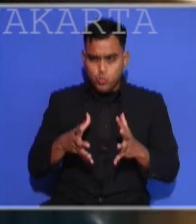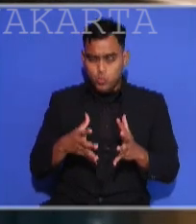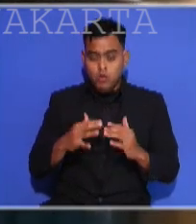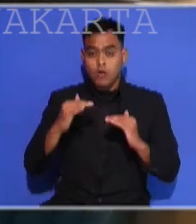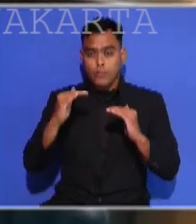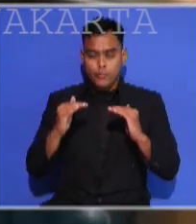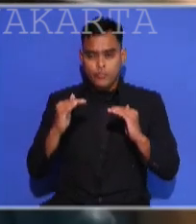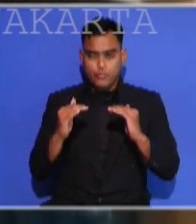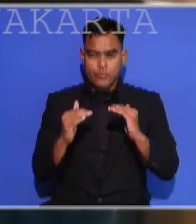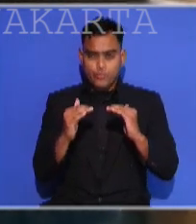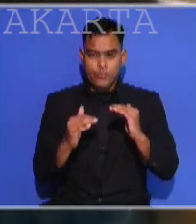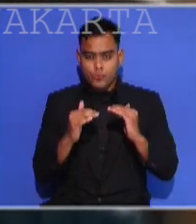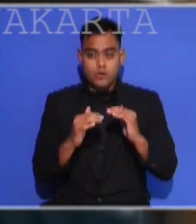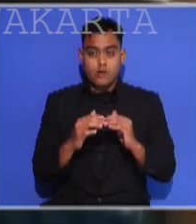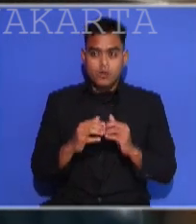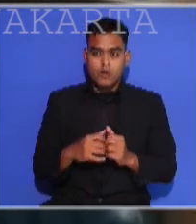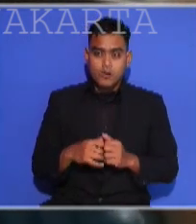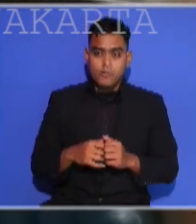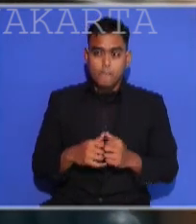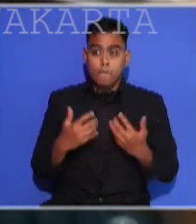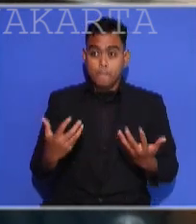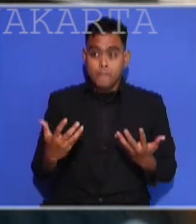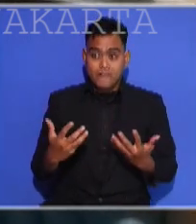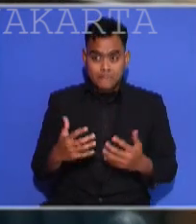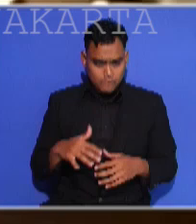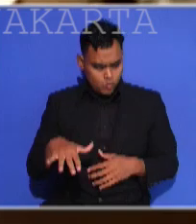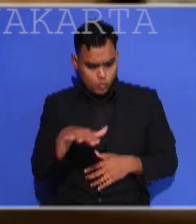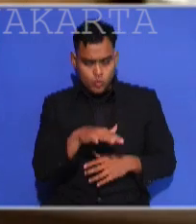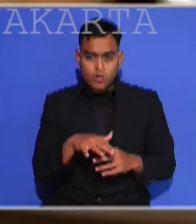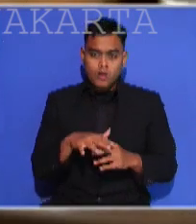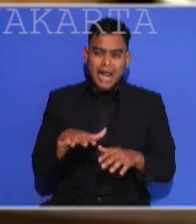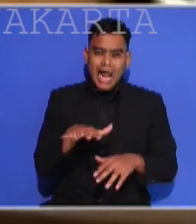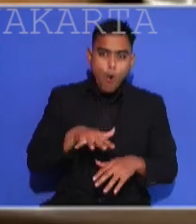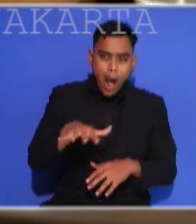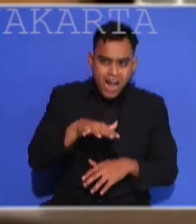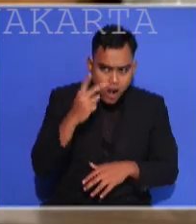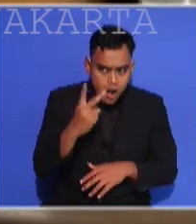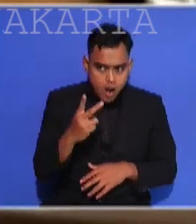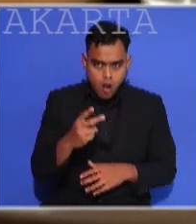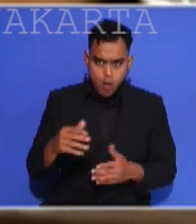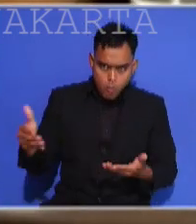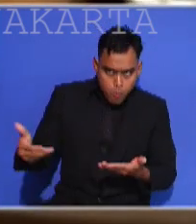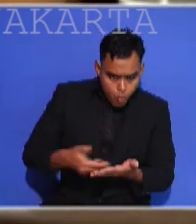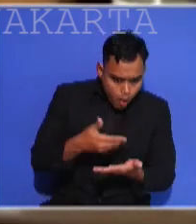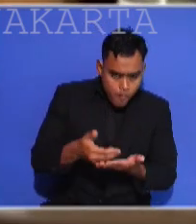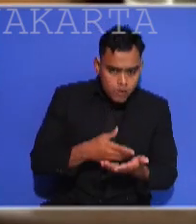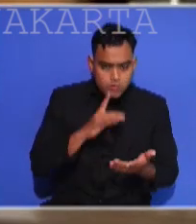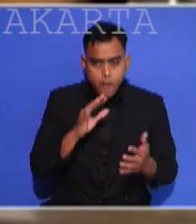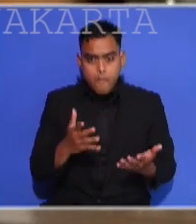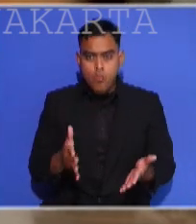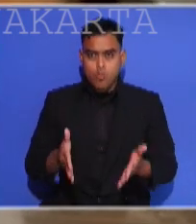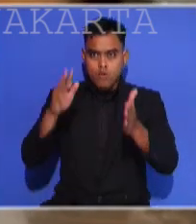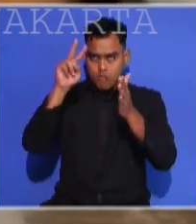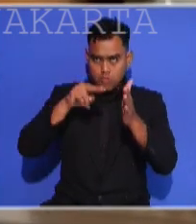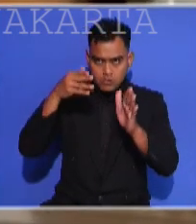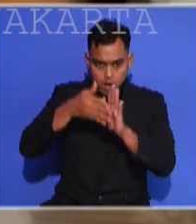air ditambah lagi turunnya kualitas lingkungan sungai akibat penambangan ilegal problem utama berkurangnya resapan air dan